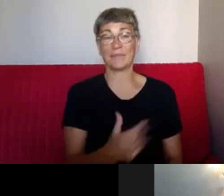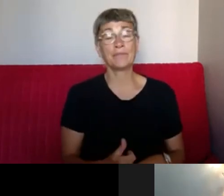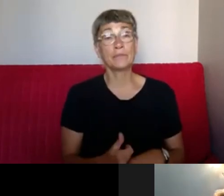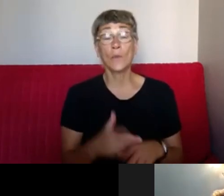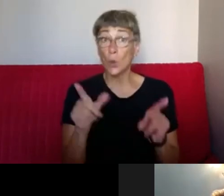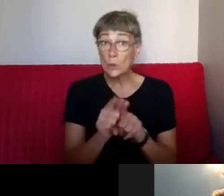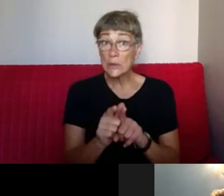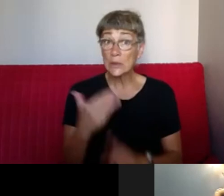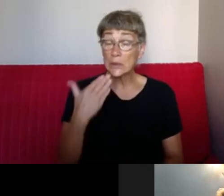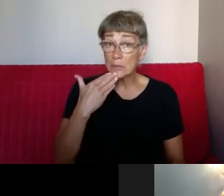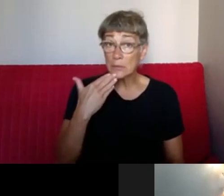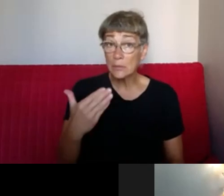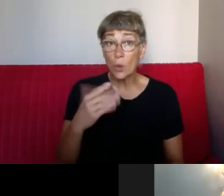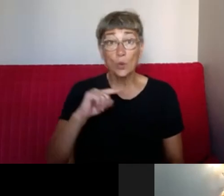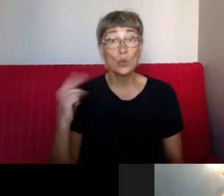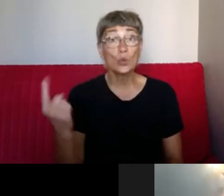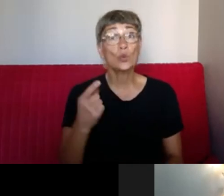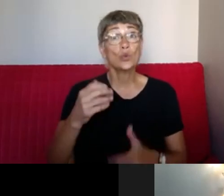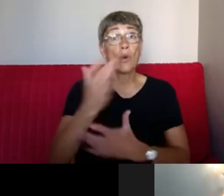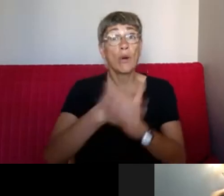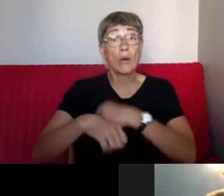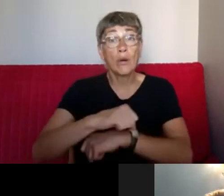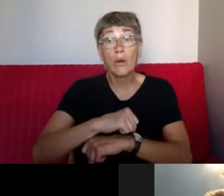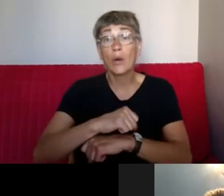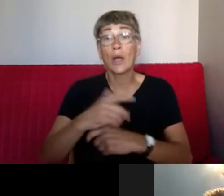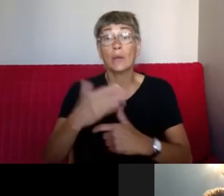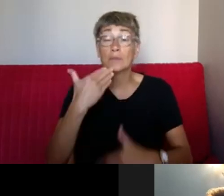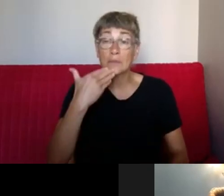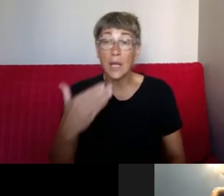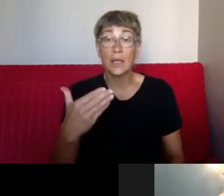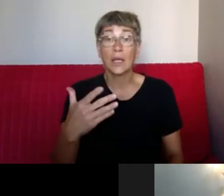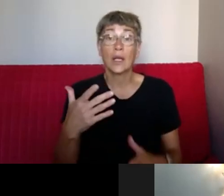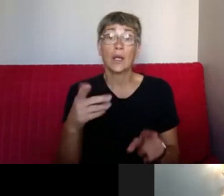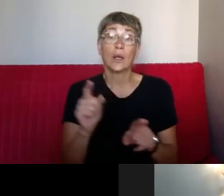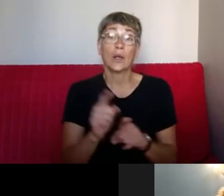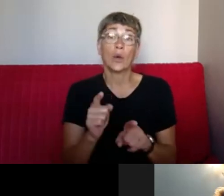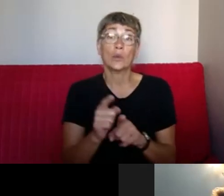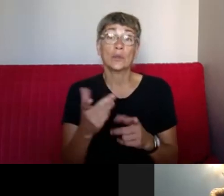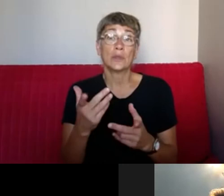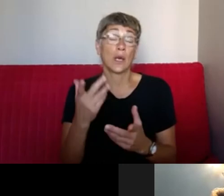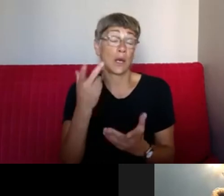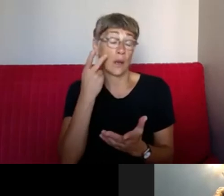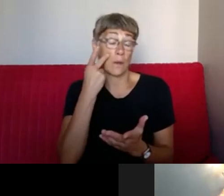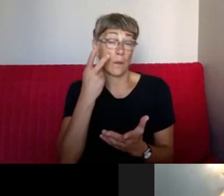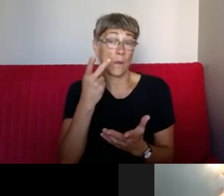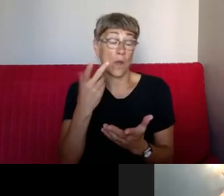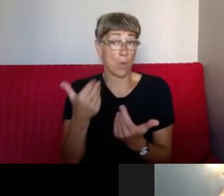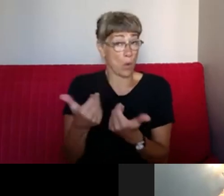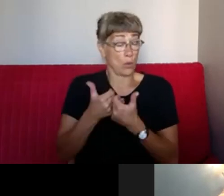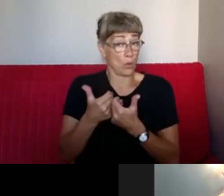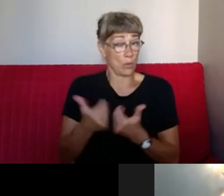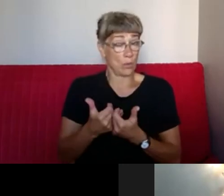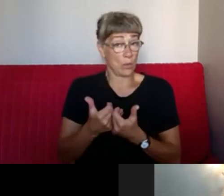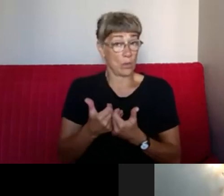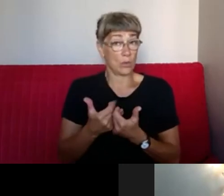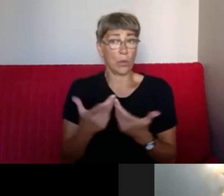merci à toute l'organisation, comme à chaque fois. Et ça va être un peu le fil conducteur, vous allez voir. On m'a demandé de faire quelque